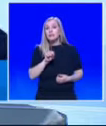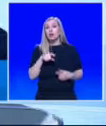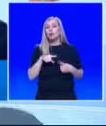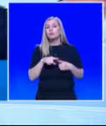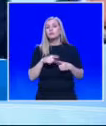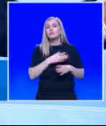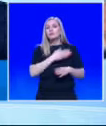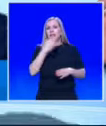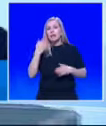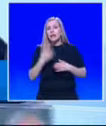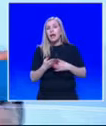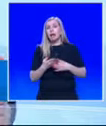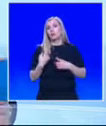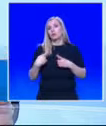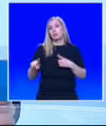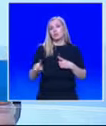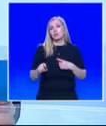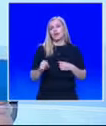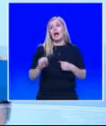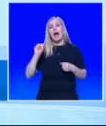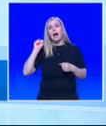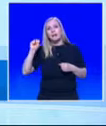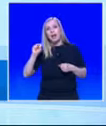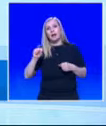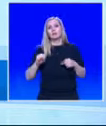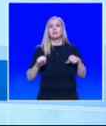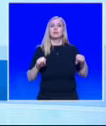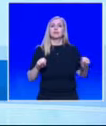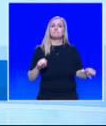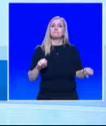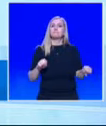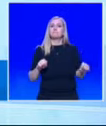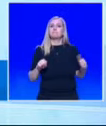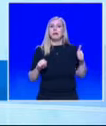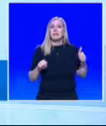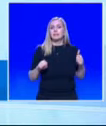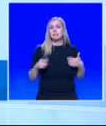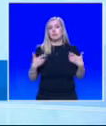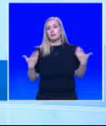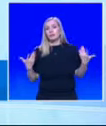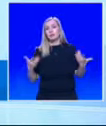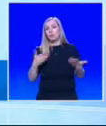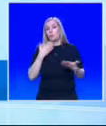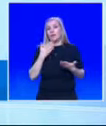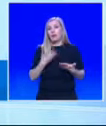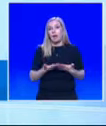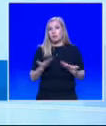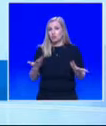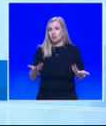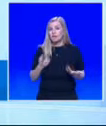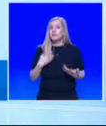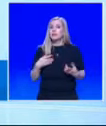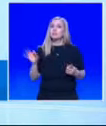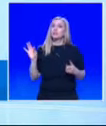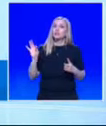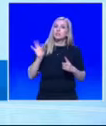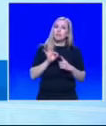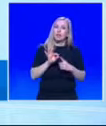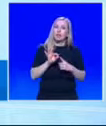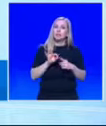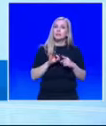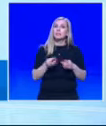крайно различни. Нали? Атака от една страна, БСП от друга. А това какво предлагаш? Трябва да имаш кауза. Трябва